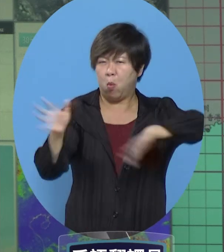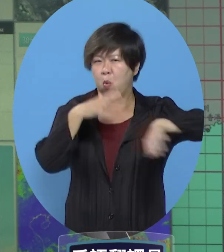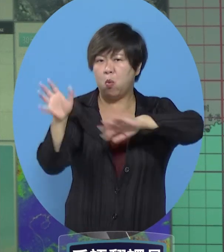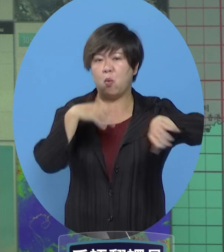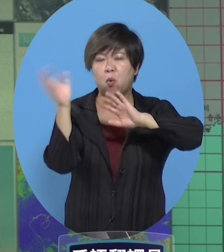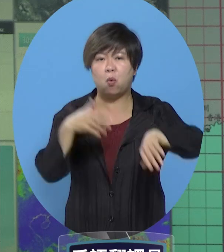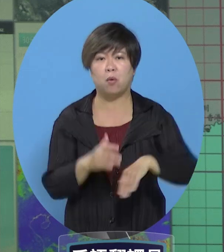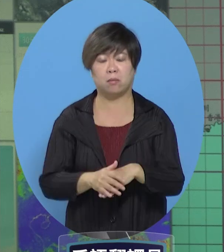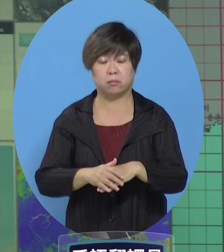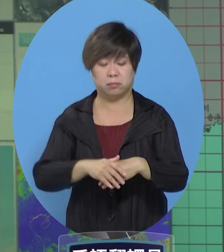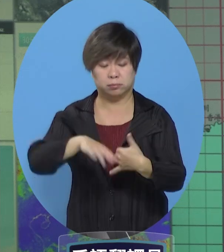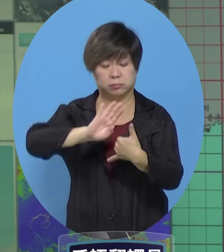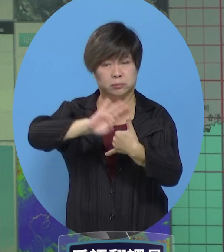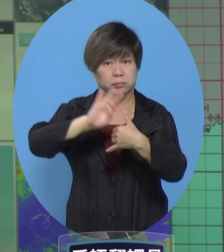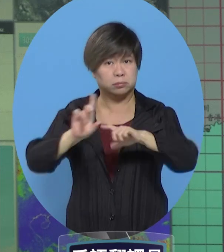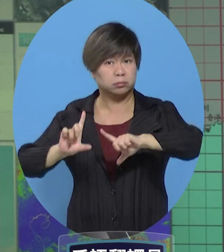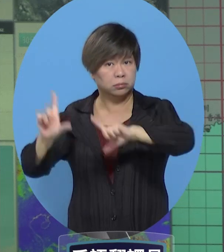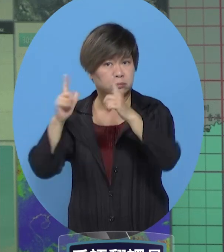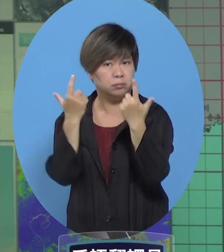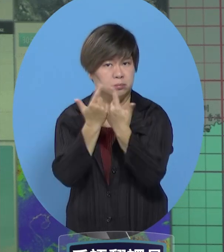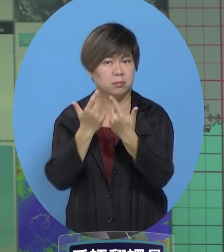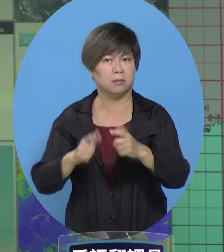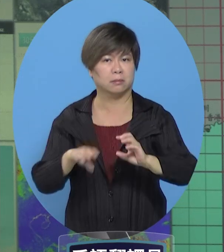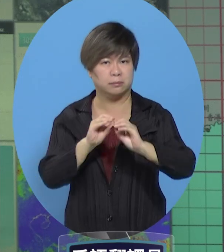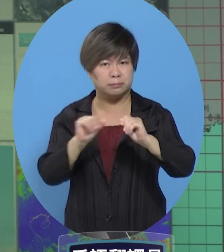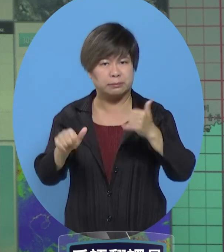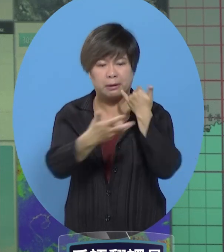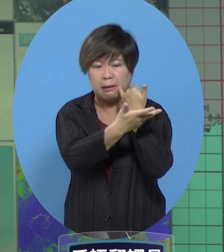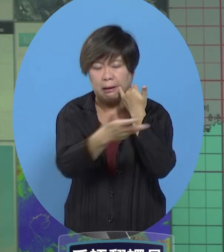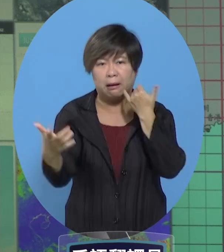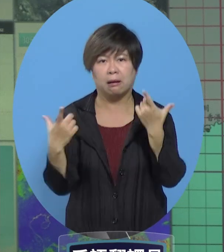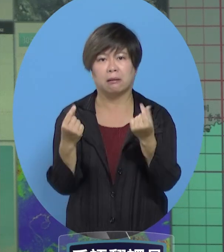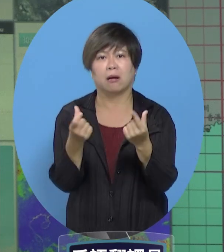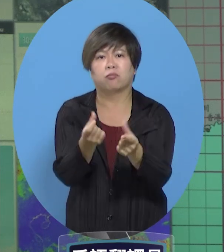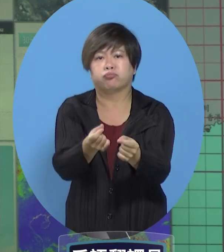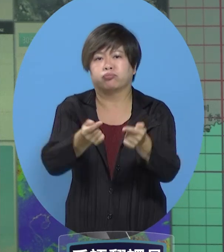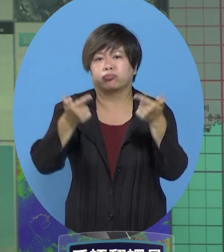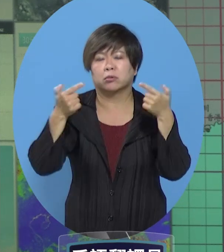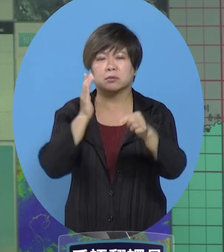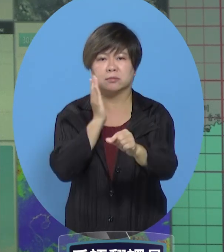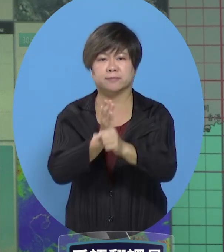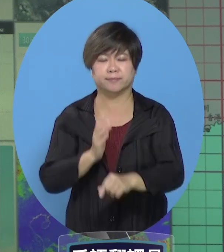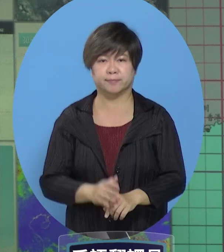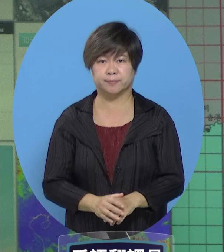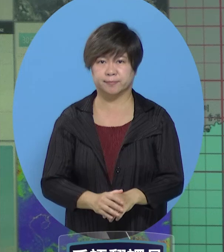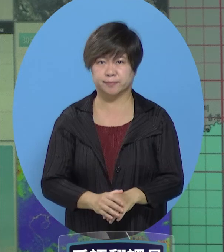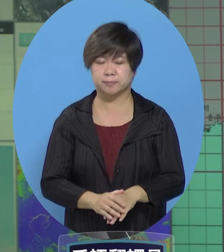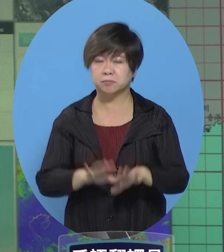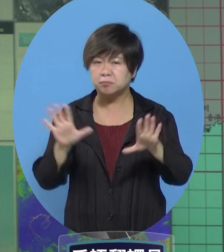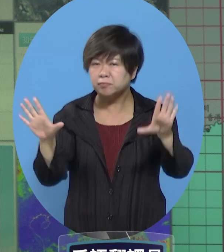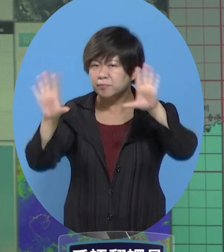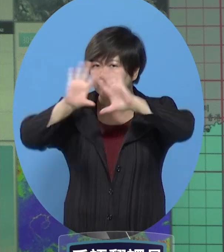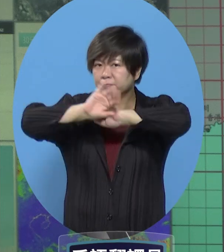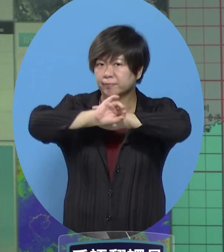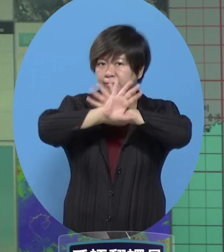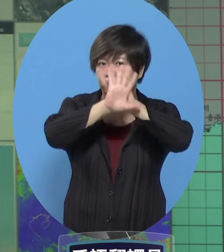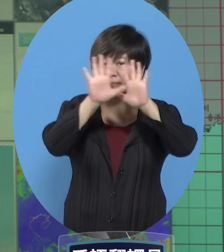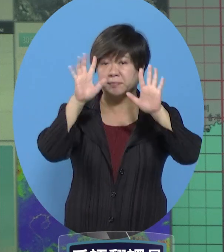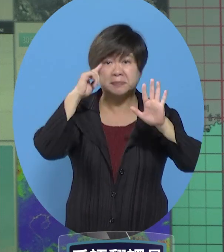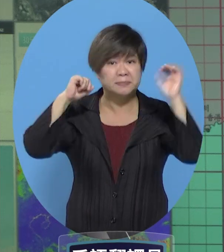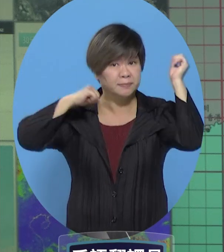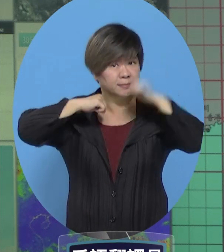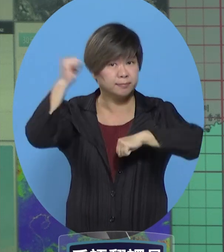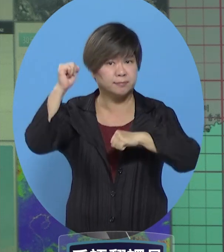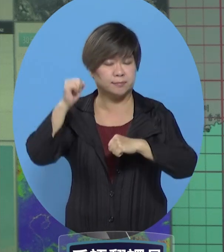不管是陆地或者是海面的风浪都显著的加大哦。那我们预估今天晚上到明天清晨，东